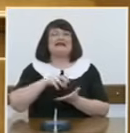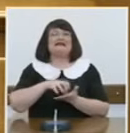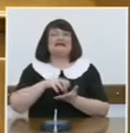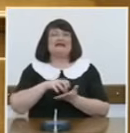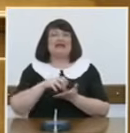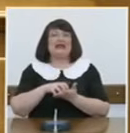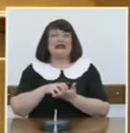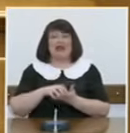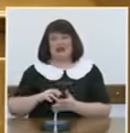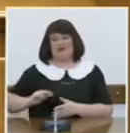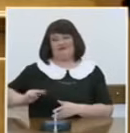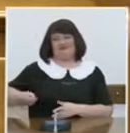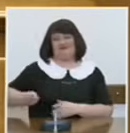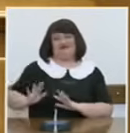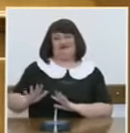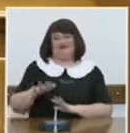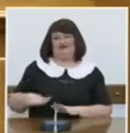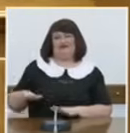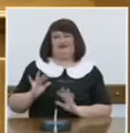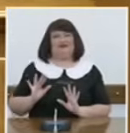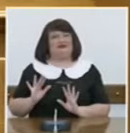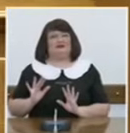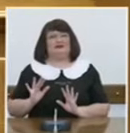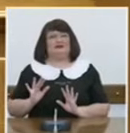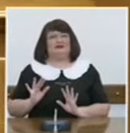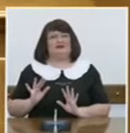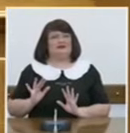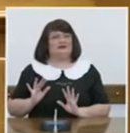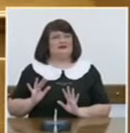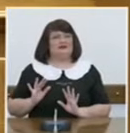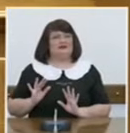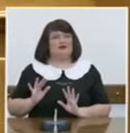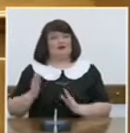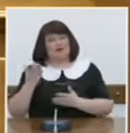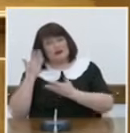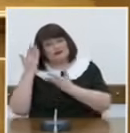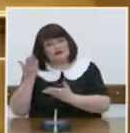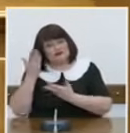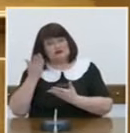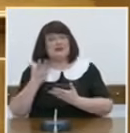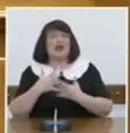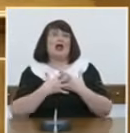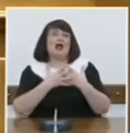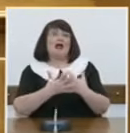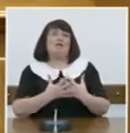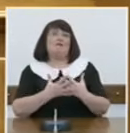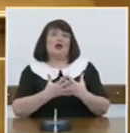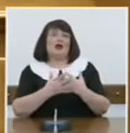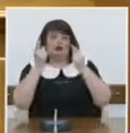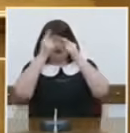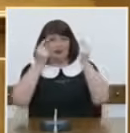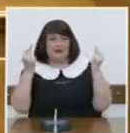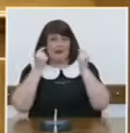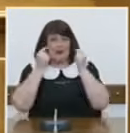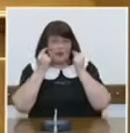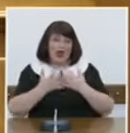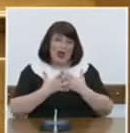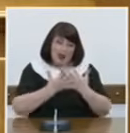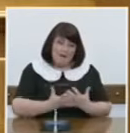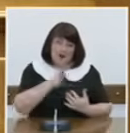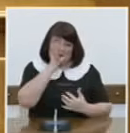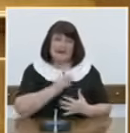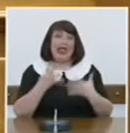παρεμπόριο. Ούτε σταύρους φοράω, μεγαλό σταύρους. Αγαπάω το Θεό, αλλά αγαπάω και την αλήθεια. 9 Ιουνίου